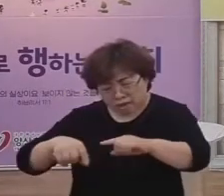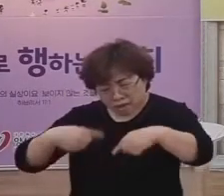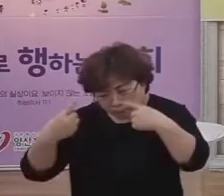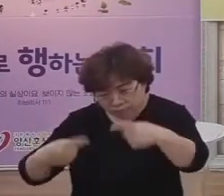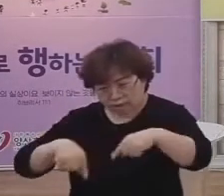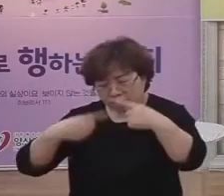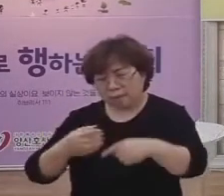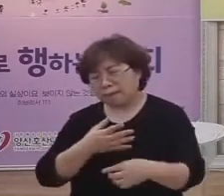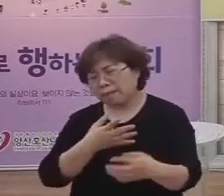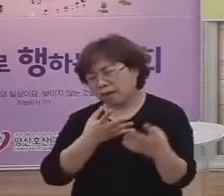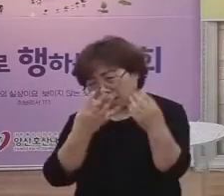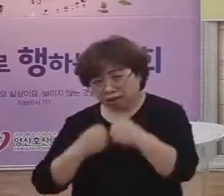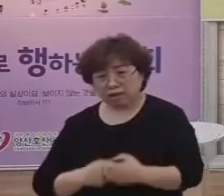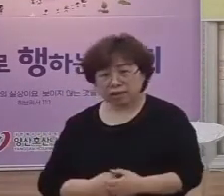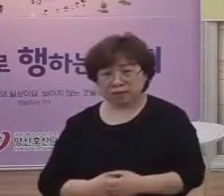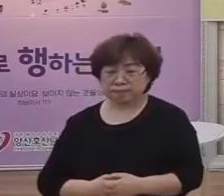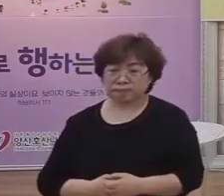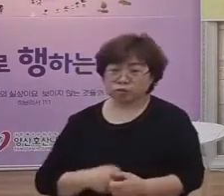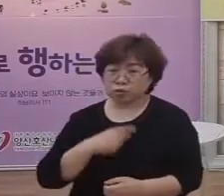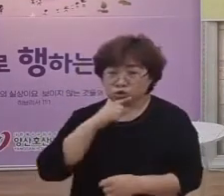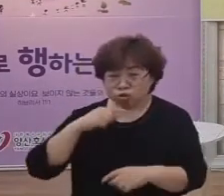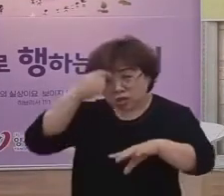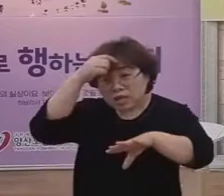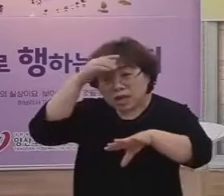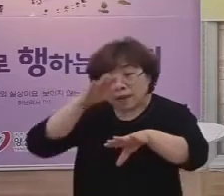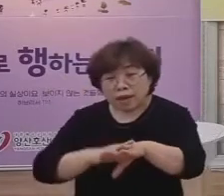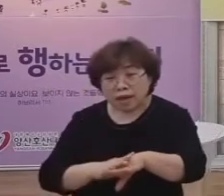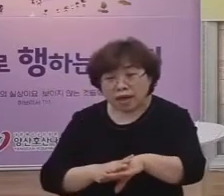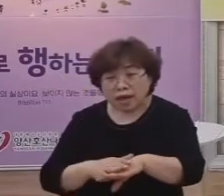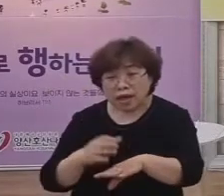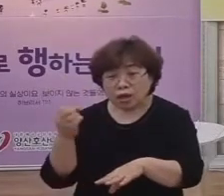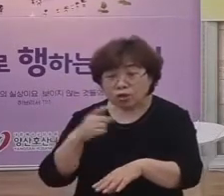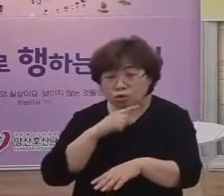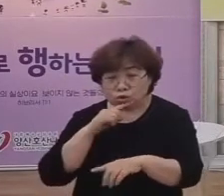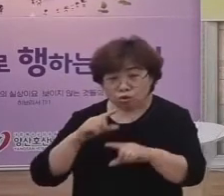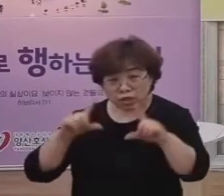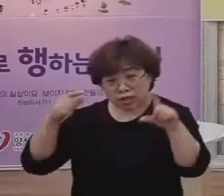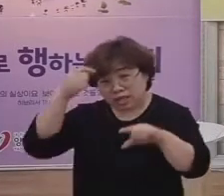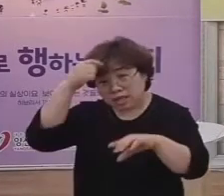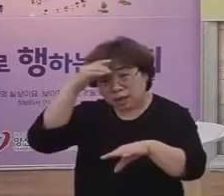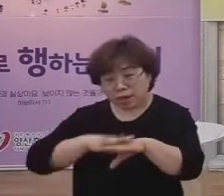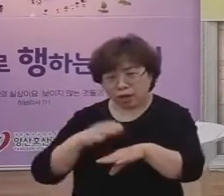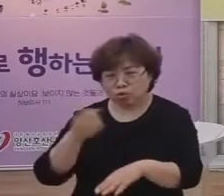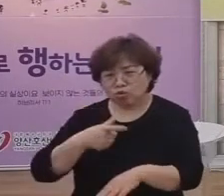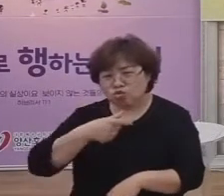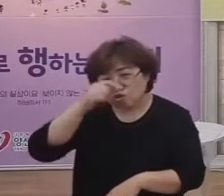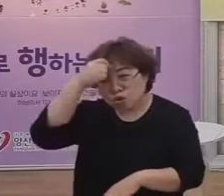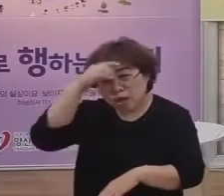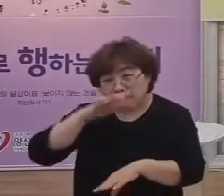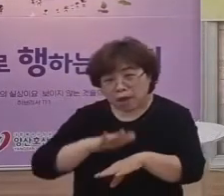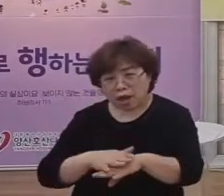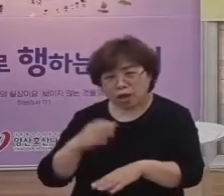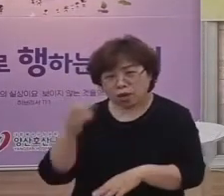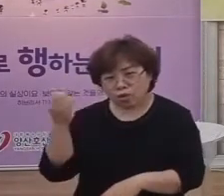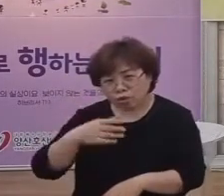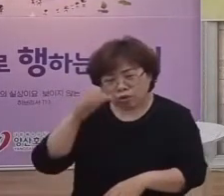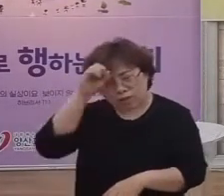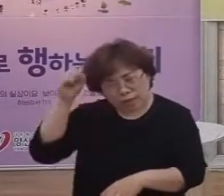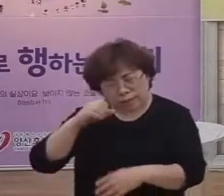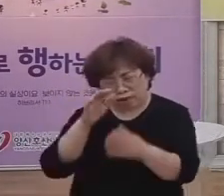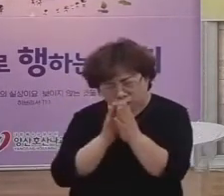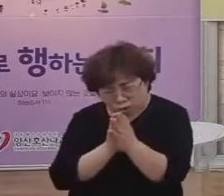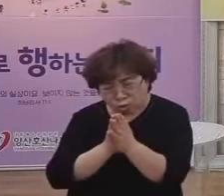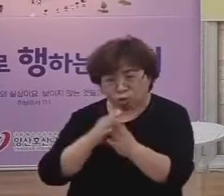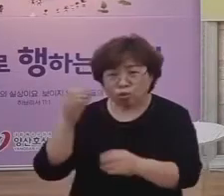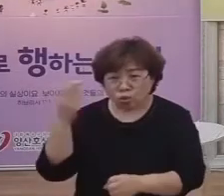주일 예배는 뭐 기본이잖아요. 그리고 좀 신앙생활하고 믿음이 있으면 수요 예배, 그리고 새벽 기도, 또